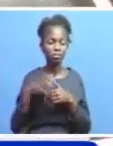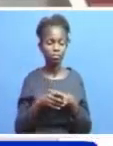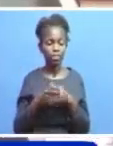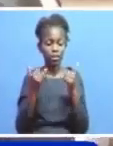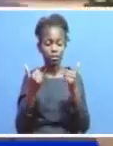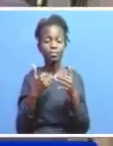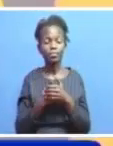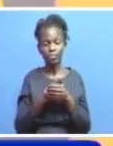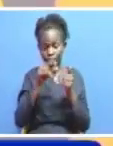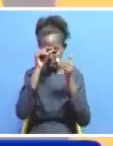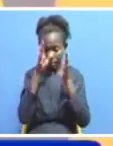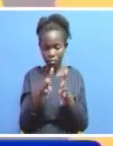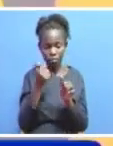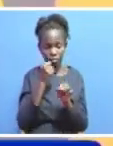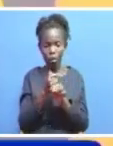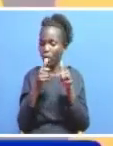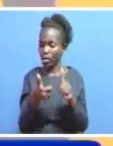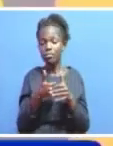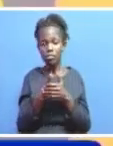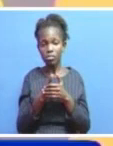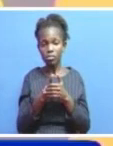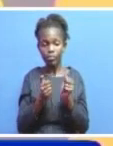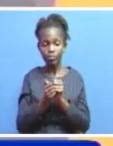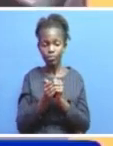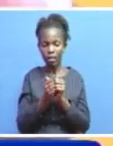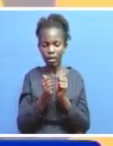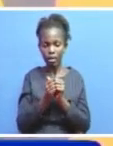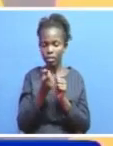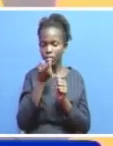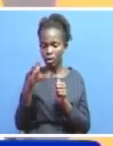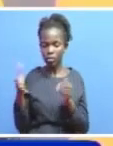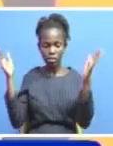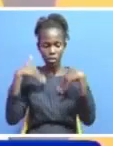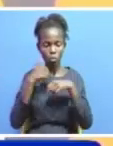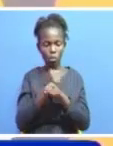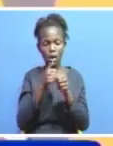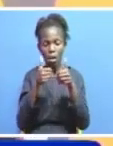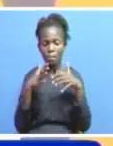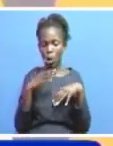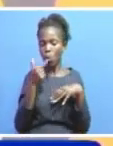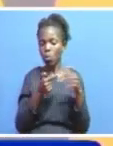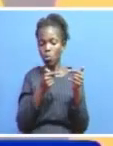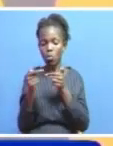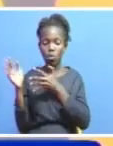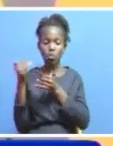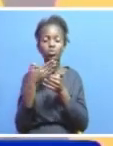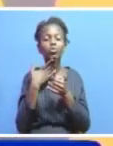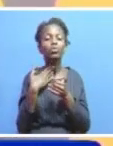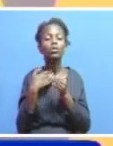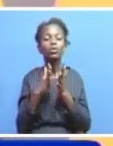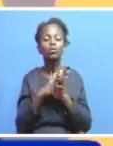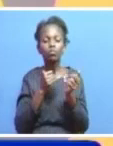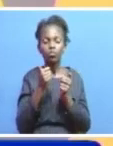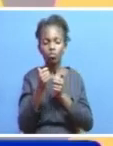uyu Governor adhokumire nesa na mbunge ya Kitui adhokumire nesa alama kuenda kuete ngusanisyo na